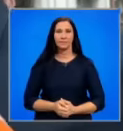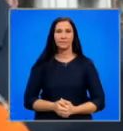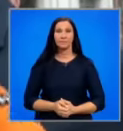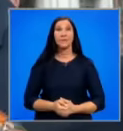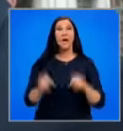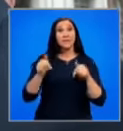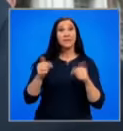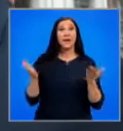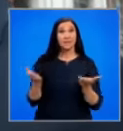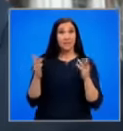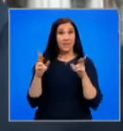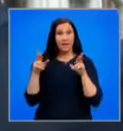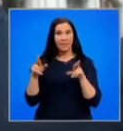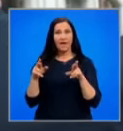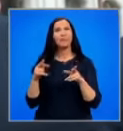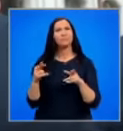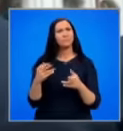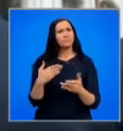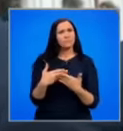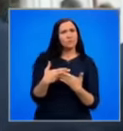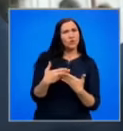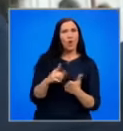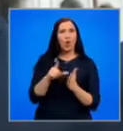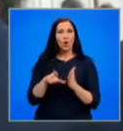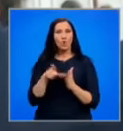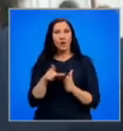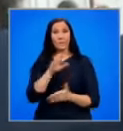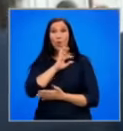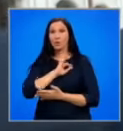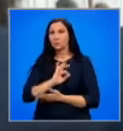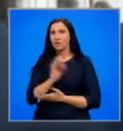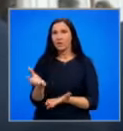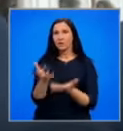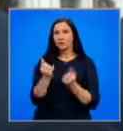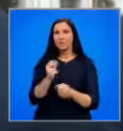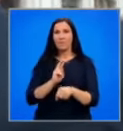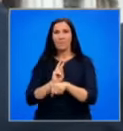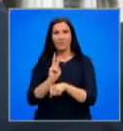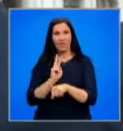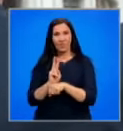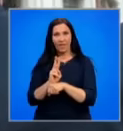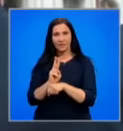И сега се надявам, че в съвсем скоро време, успявайки да вземем 12